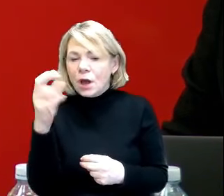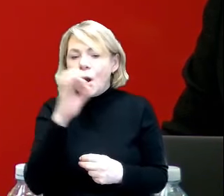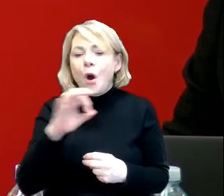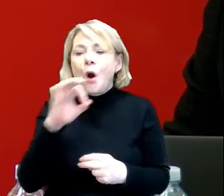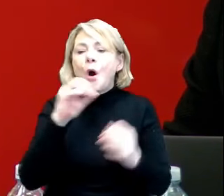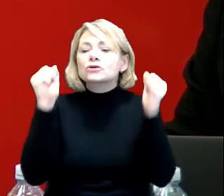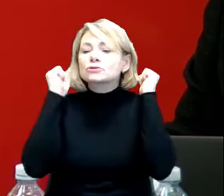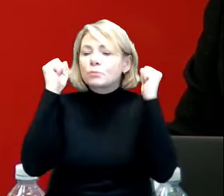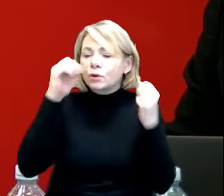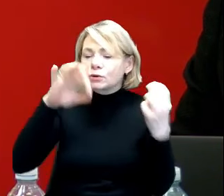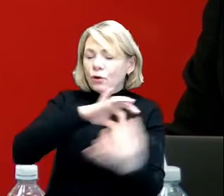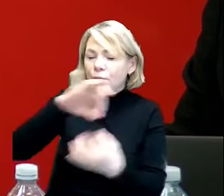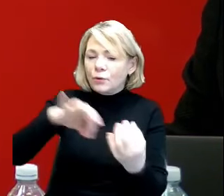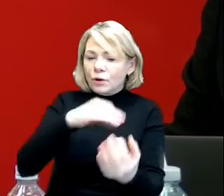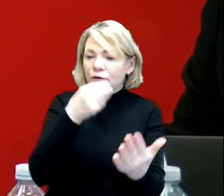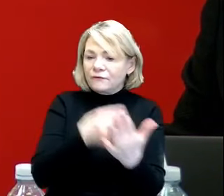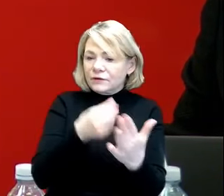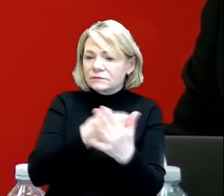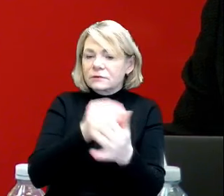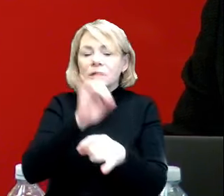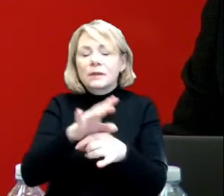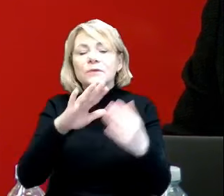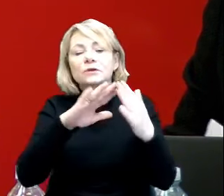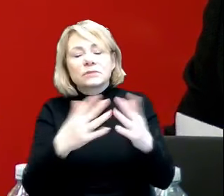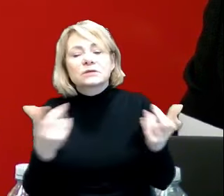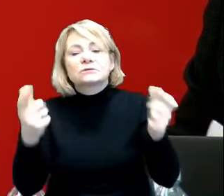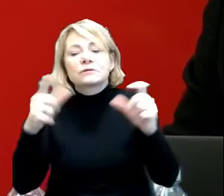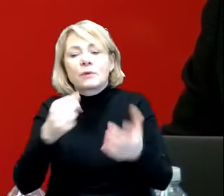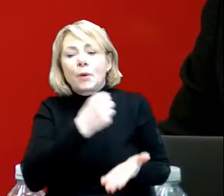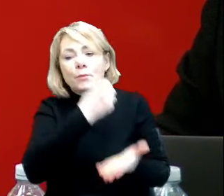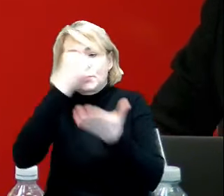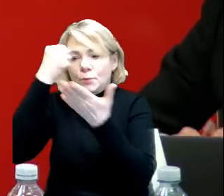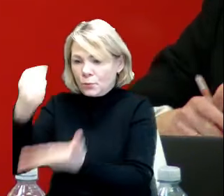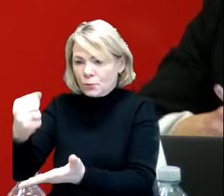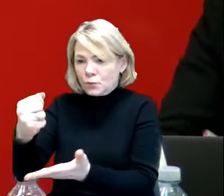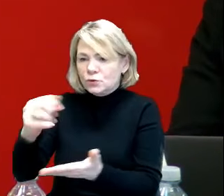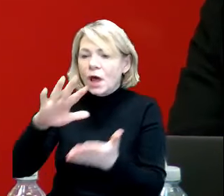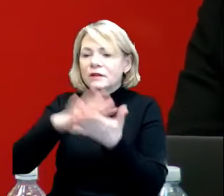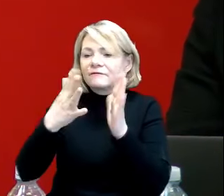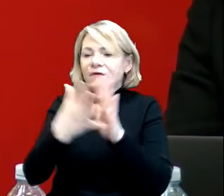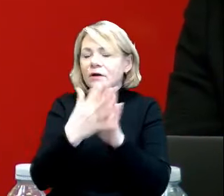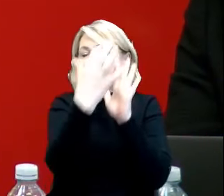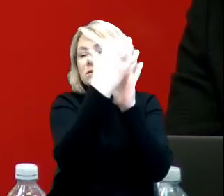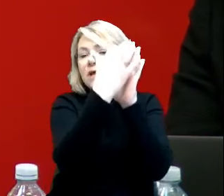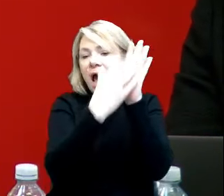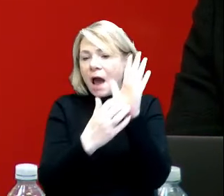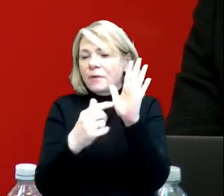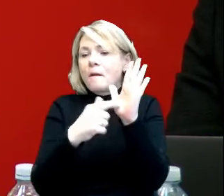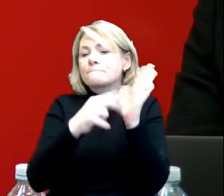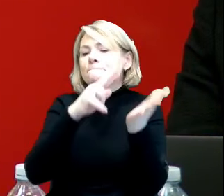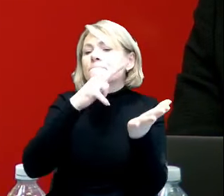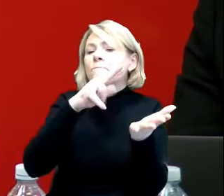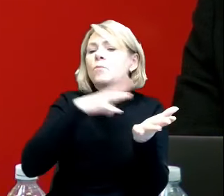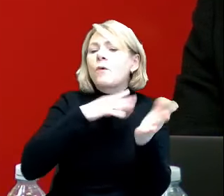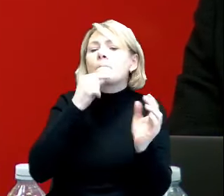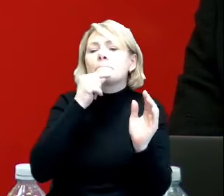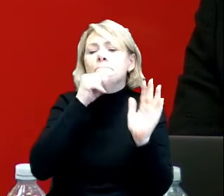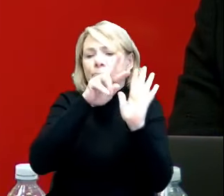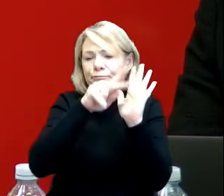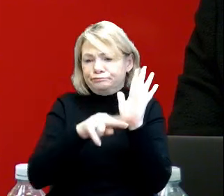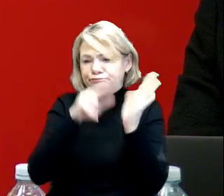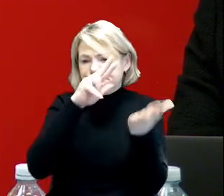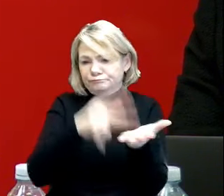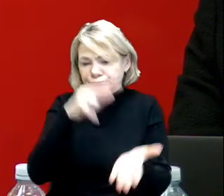projektų finansavimo iš klaipėdos miesto savivaldybės biudžeto lėšos lėšų tvarkos aprašo pvirtinimo pakeitimo